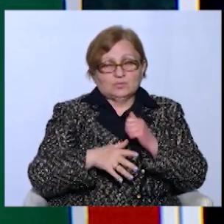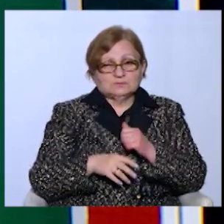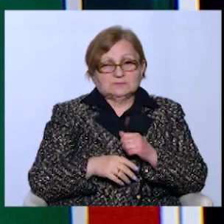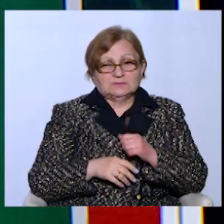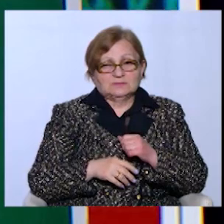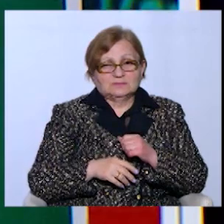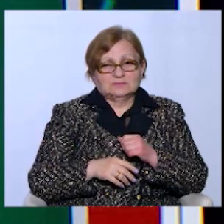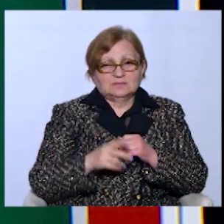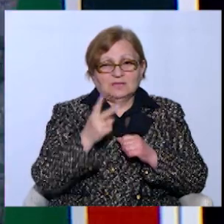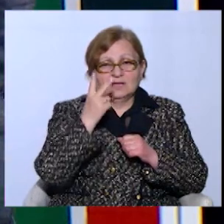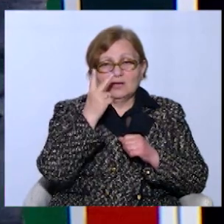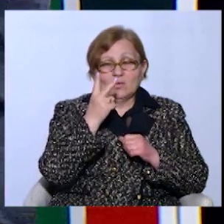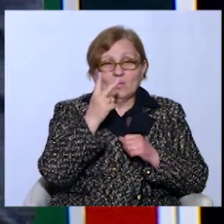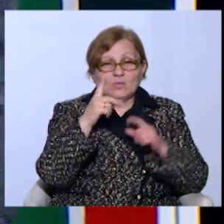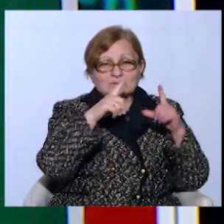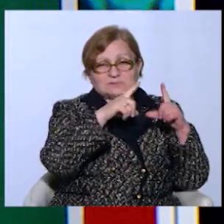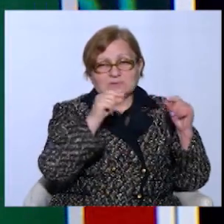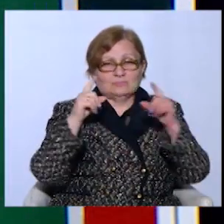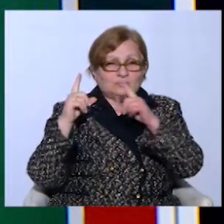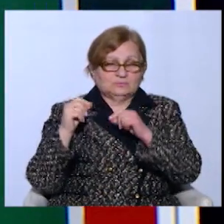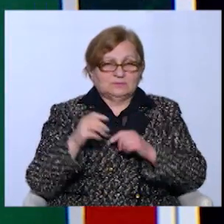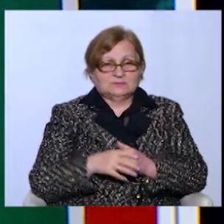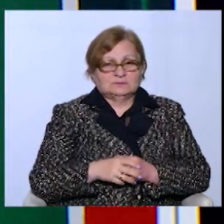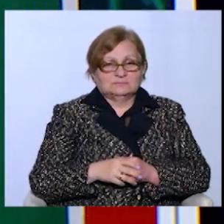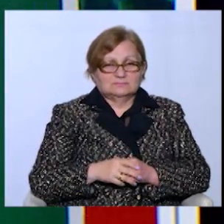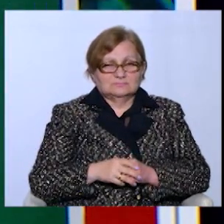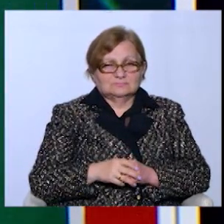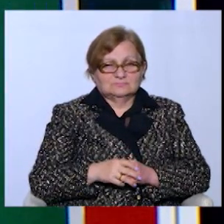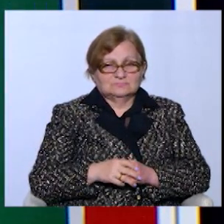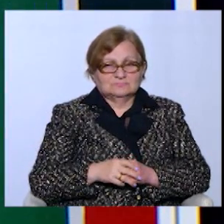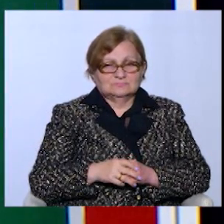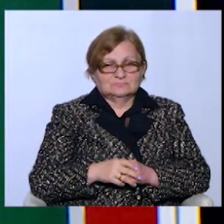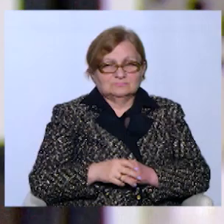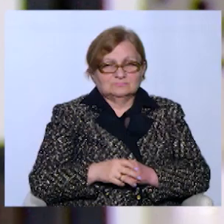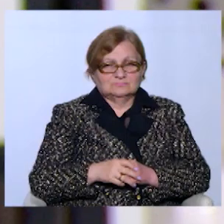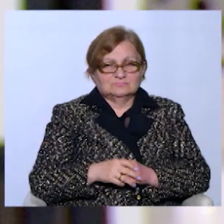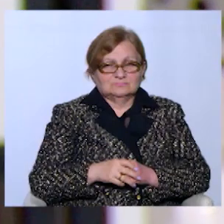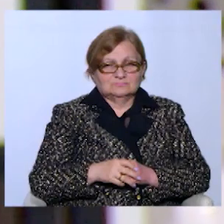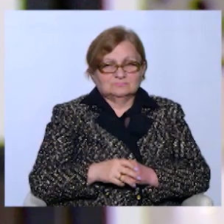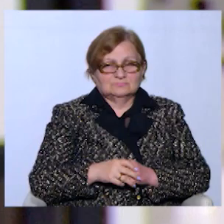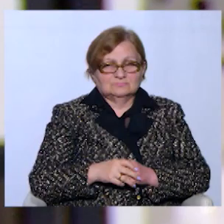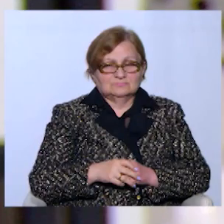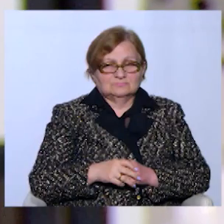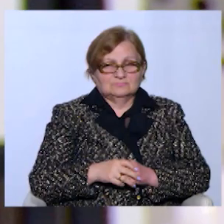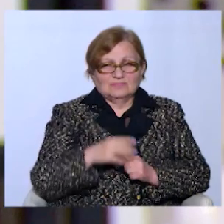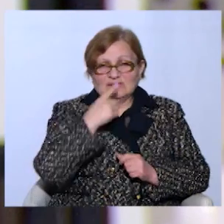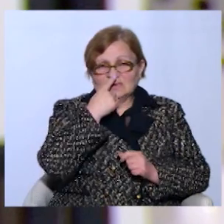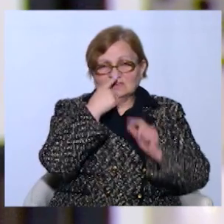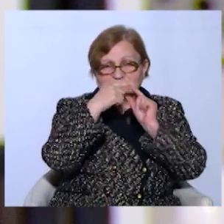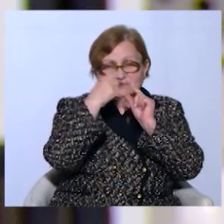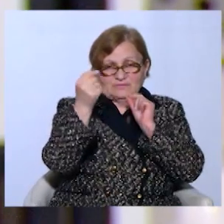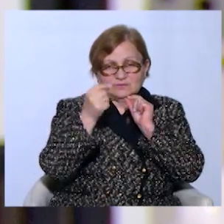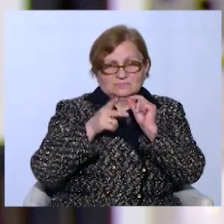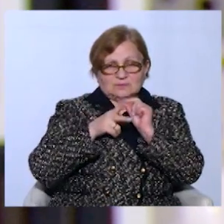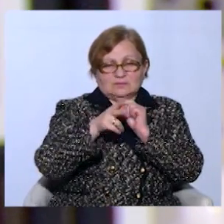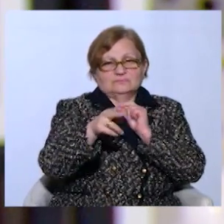მივიღებთ ორ დიდ სამკუთხედს. ვიღებ და ვჭრი წვეროდან,